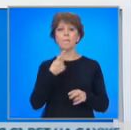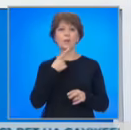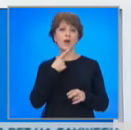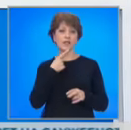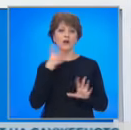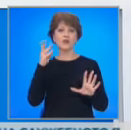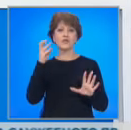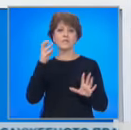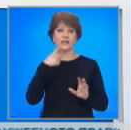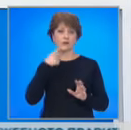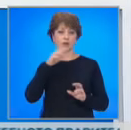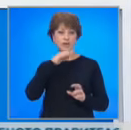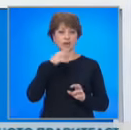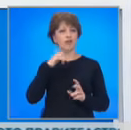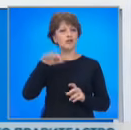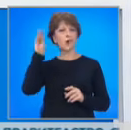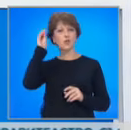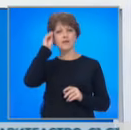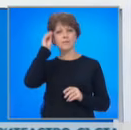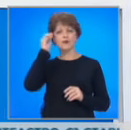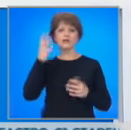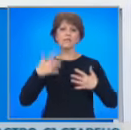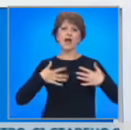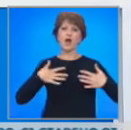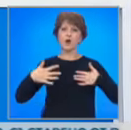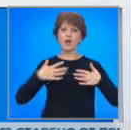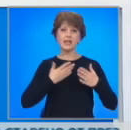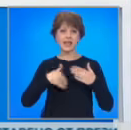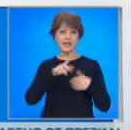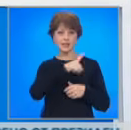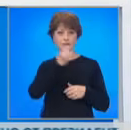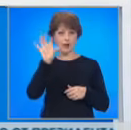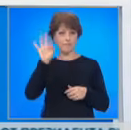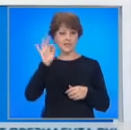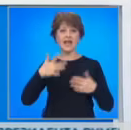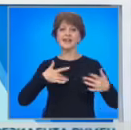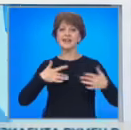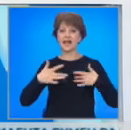годишна възраст. Ще го запомним с прекрасните му роли. Над 150